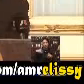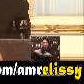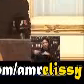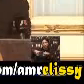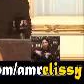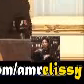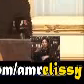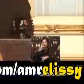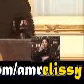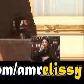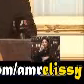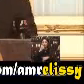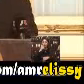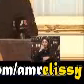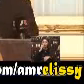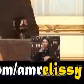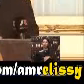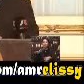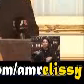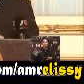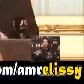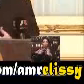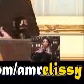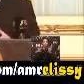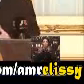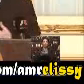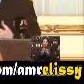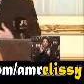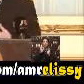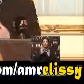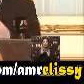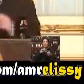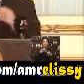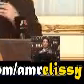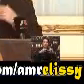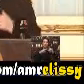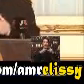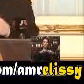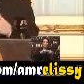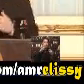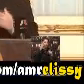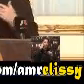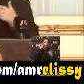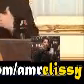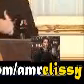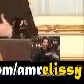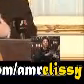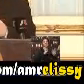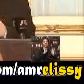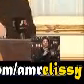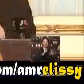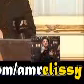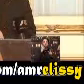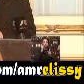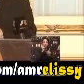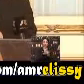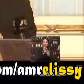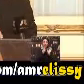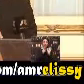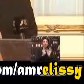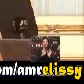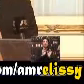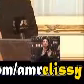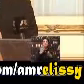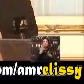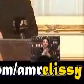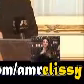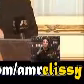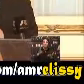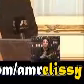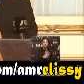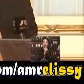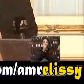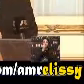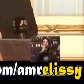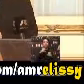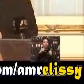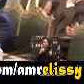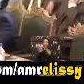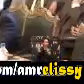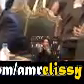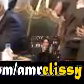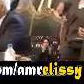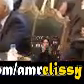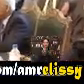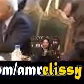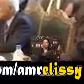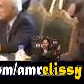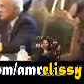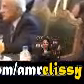الأطفال الأيتام ولكن الأطفال أيضا الذين ليسوا بلا مأوى، حتى نستطيع أن نعطيهم فرصة جيدة